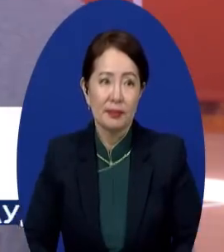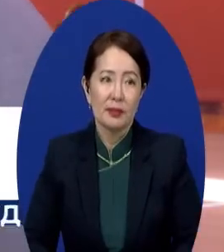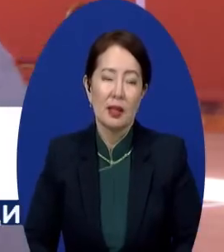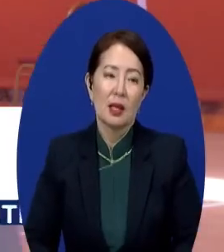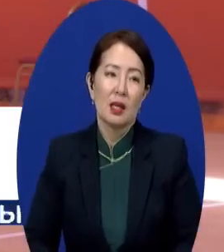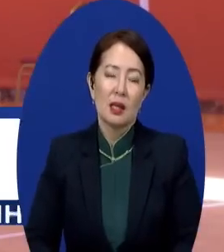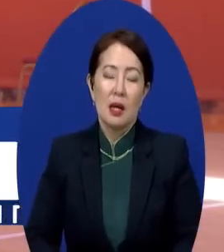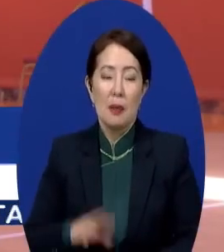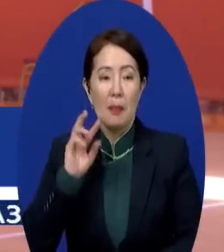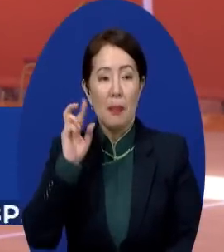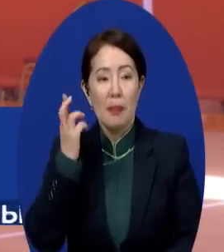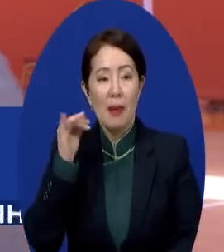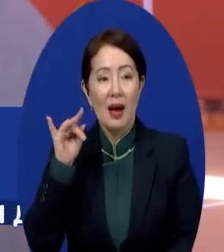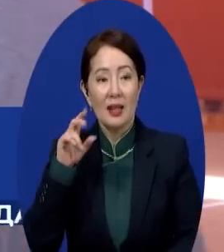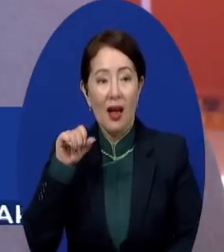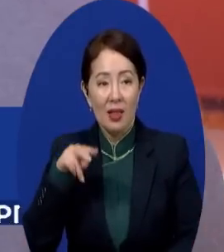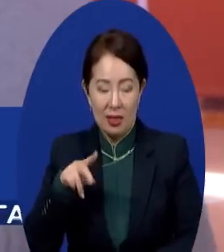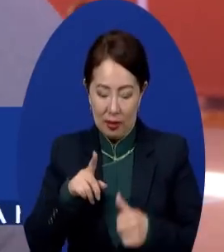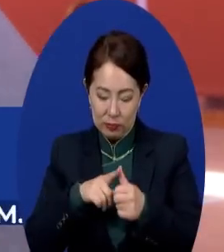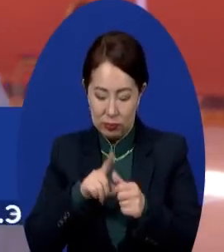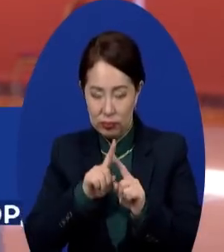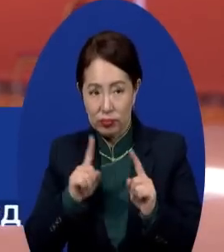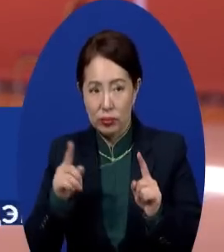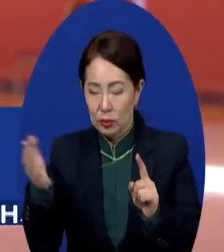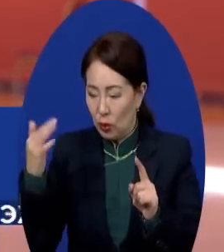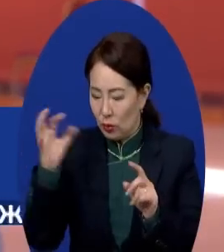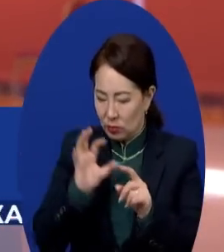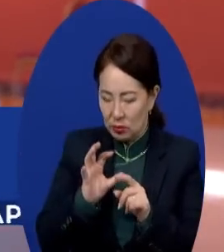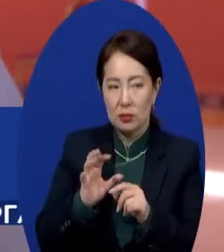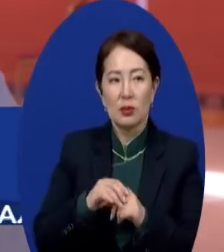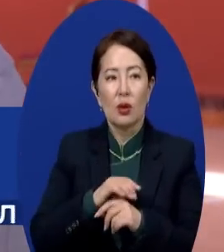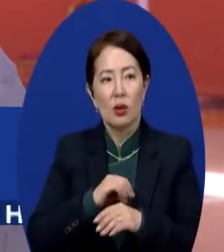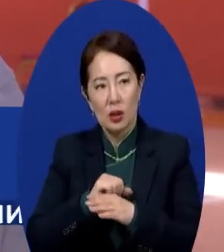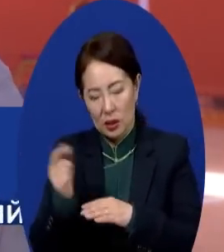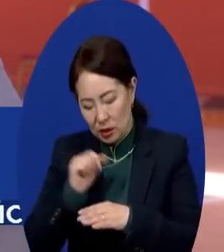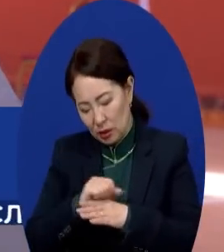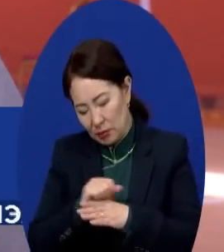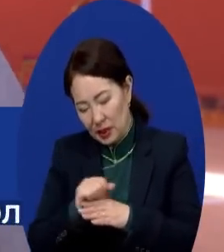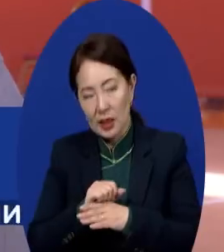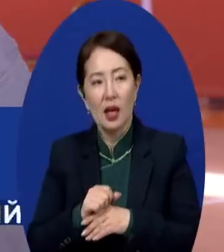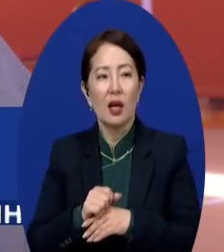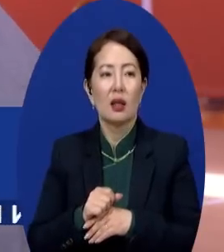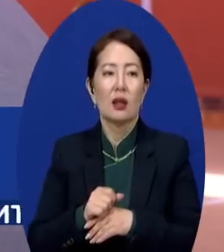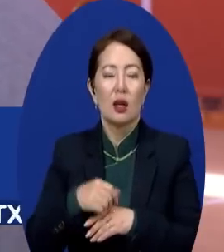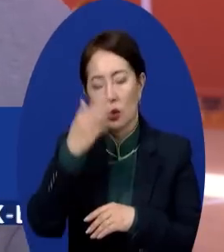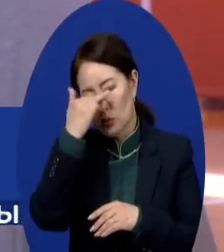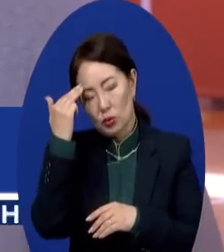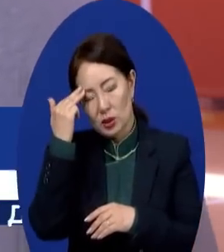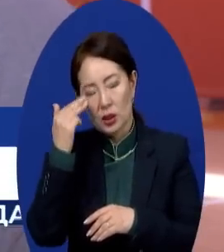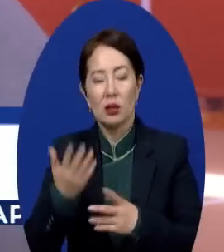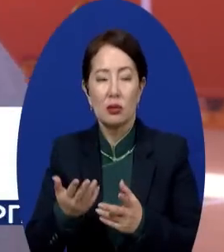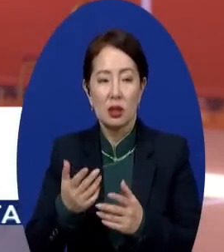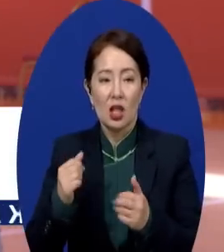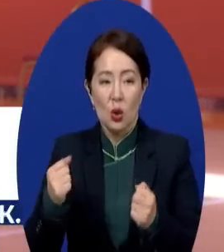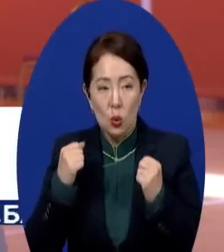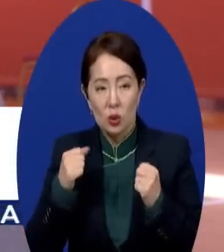Байрал дээр нь бол мэдээж тамирчдаа дуудсан. Тэгээд тэндээ бас ирчтэй бэлтгэлжилд тогшлаг мэдээж бас